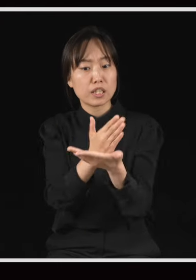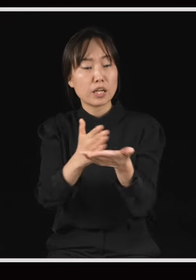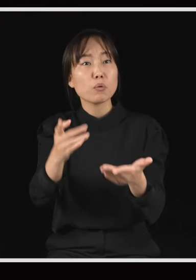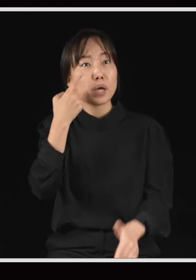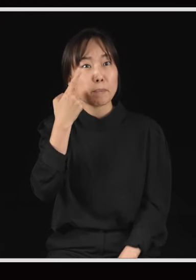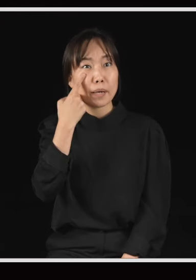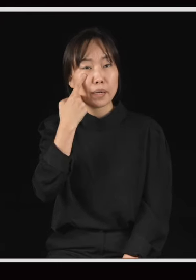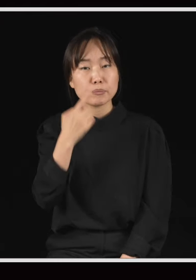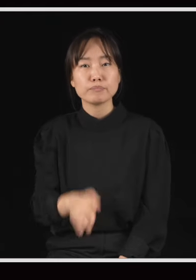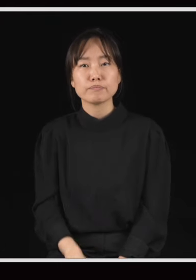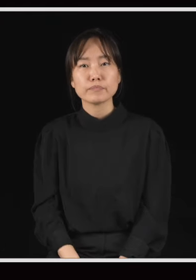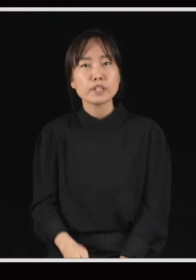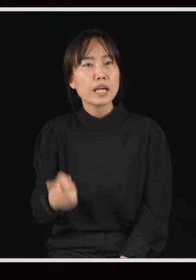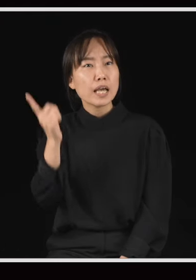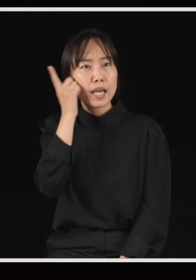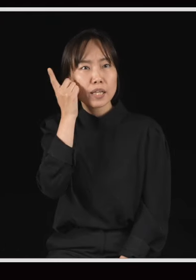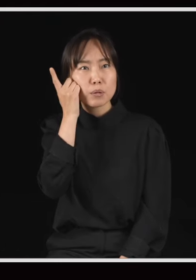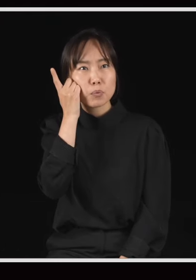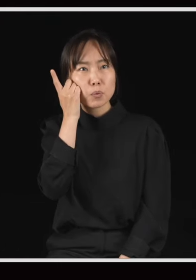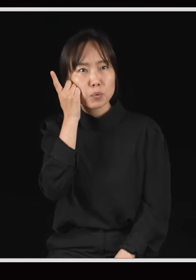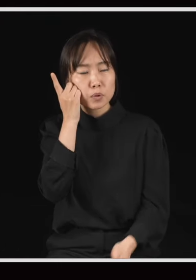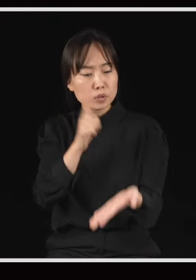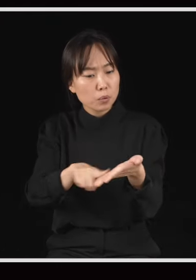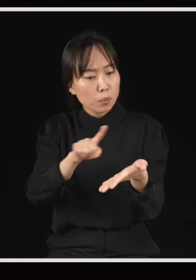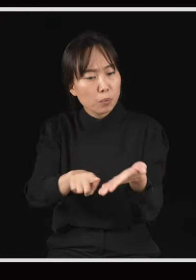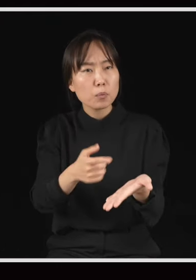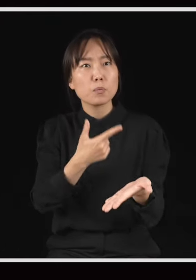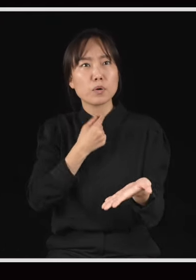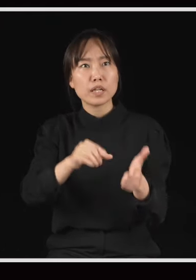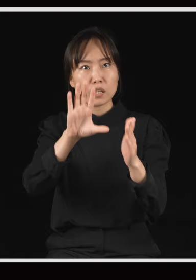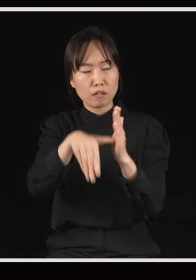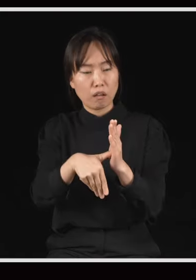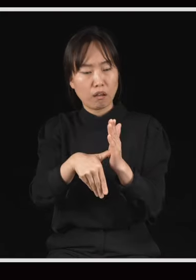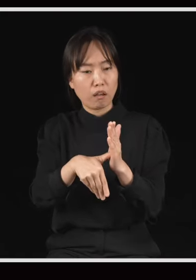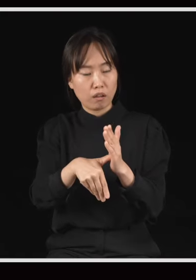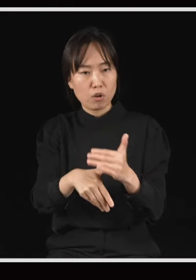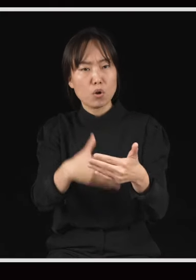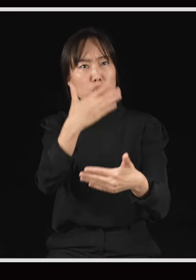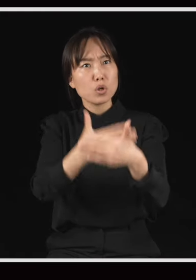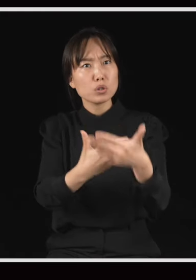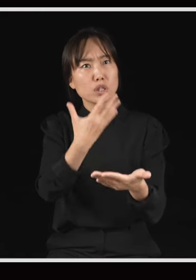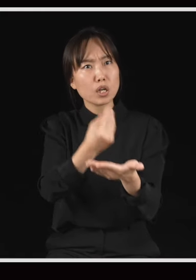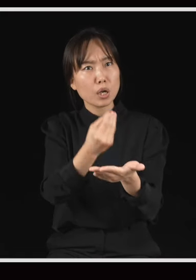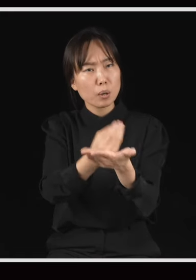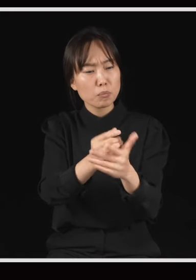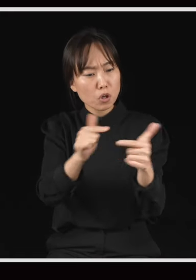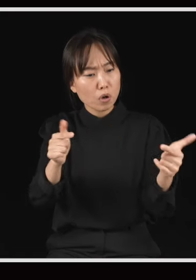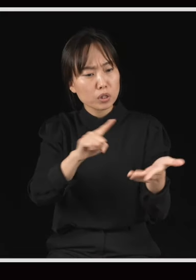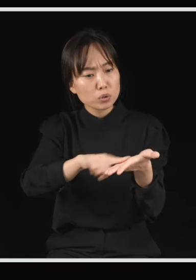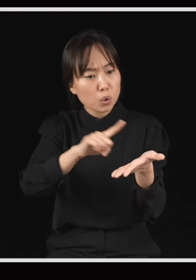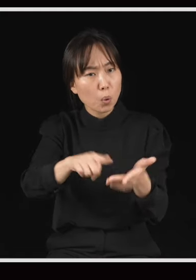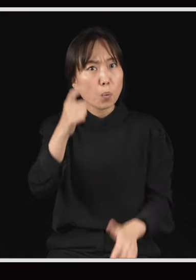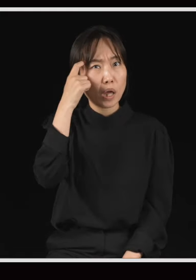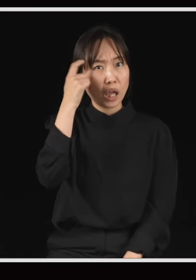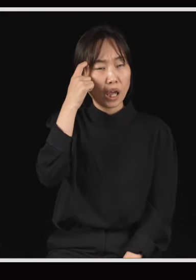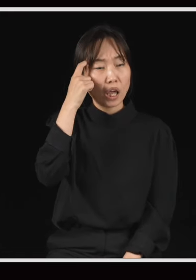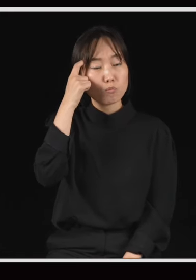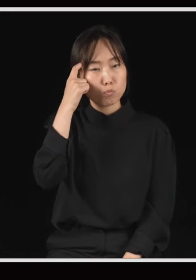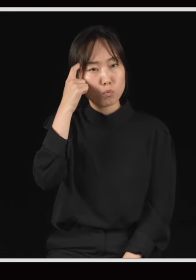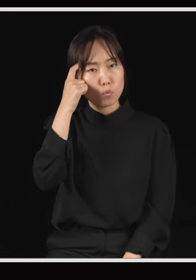돼요. 뭐든지 내가 스마트폰을 스크롤하고 싶을 때, 사실은 그 틱톡이나 이런 것들을 스크롤하게 되는 원인들은 상당